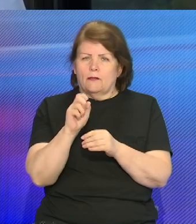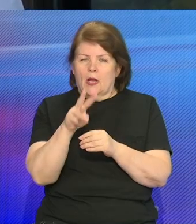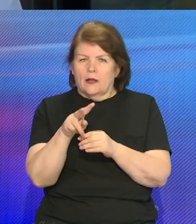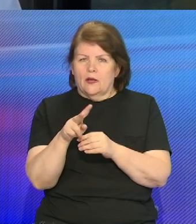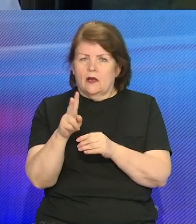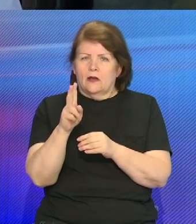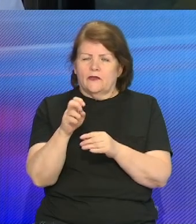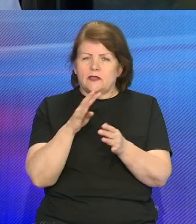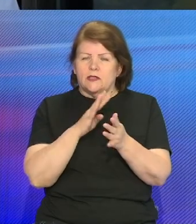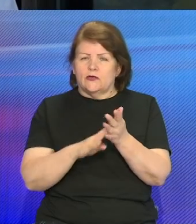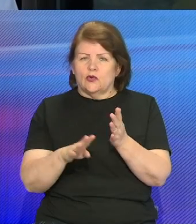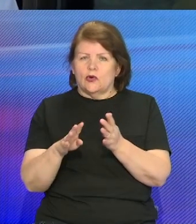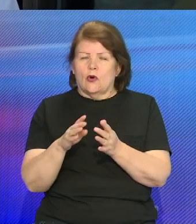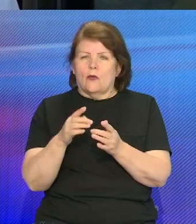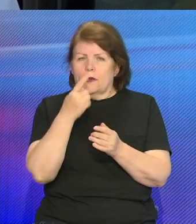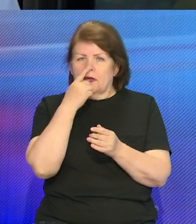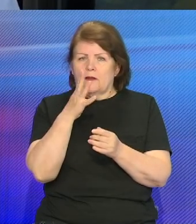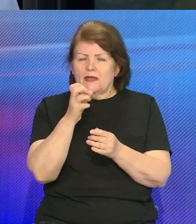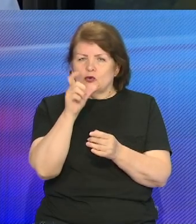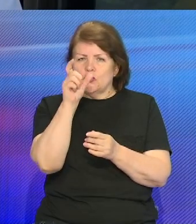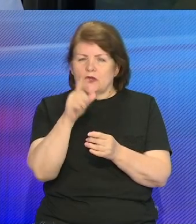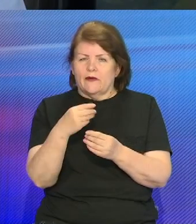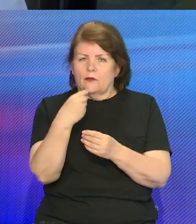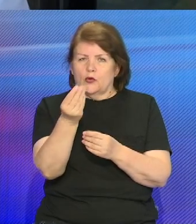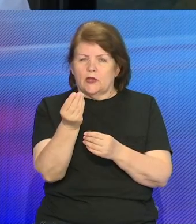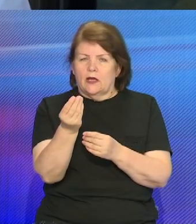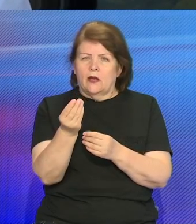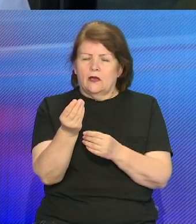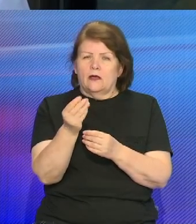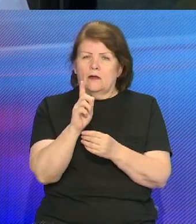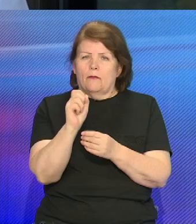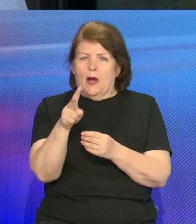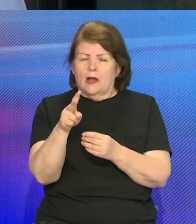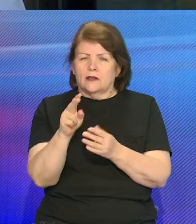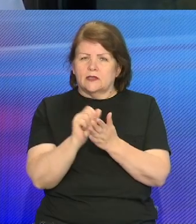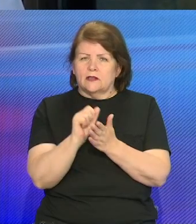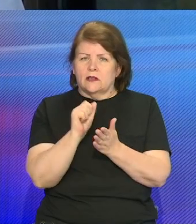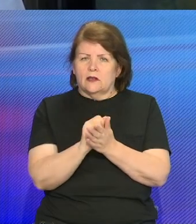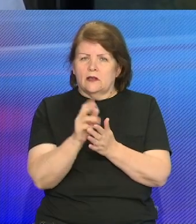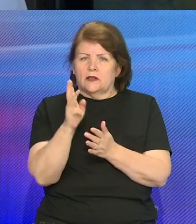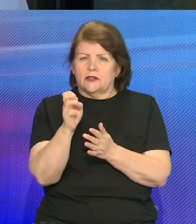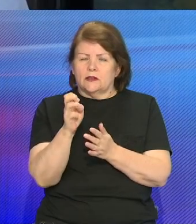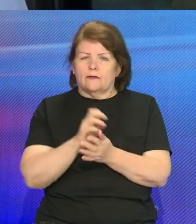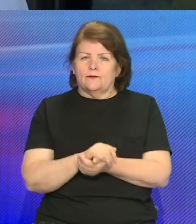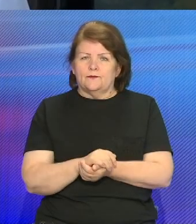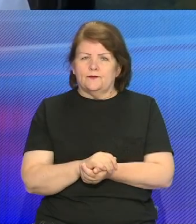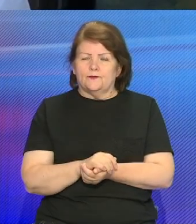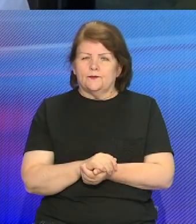390. Около 500 человек имеют балл сертификатов и аттестата более 300. Продолжение следует... Продолжение